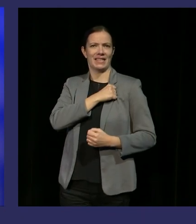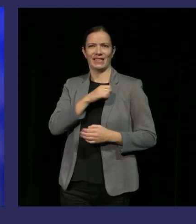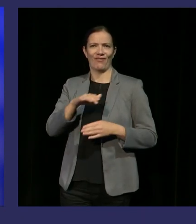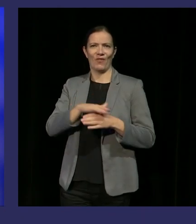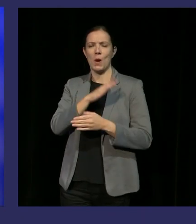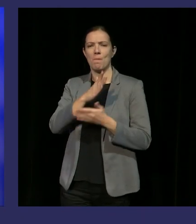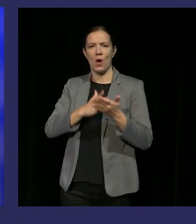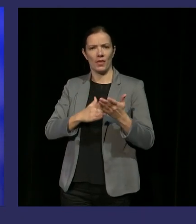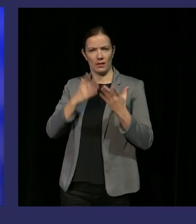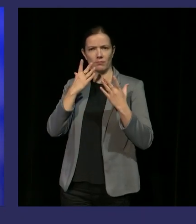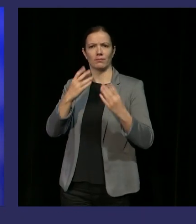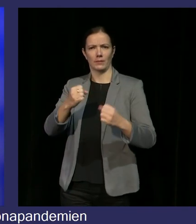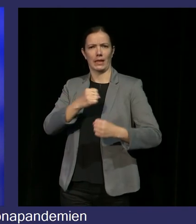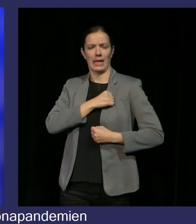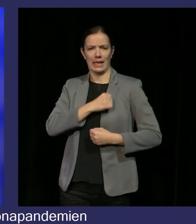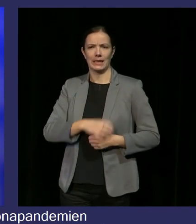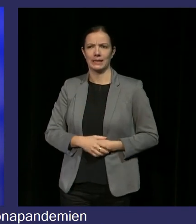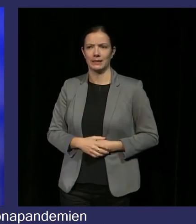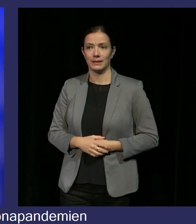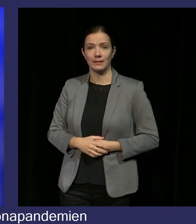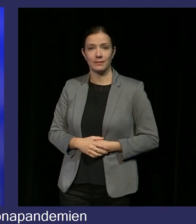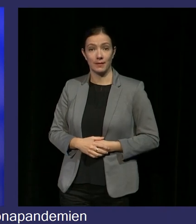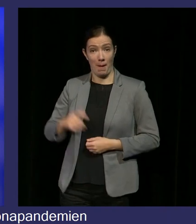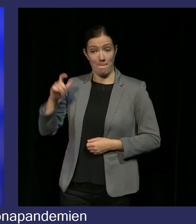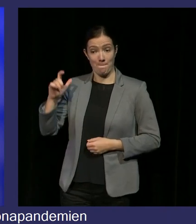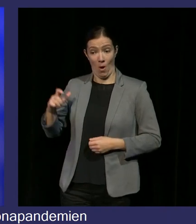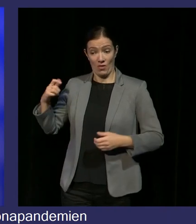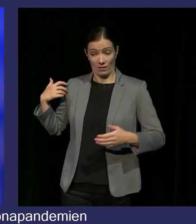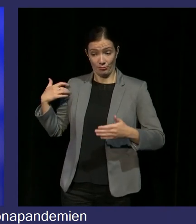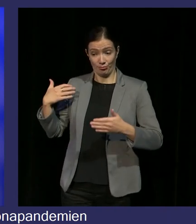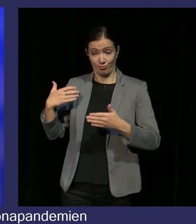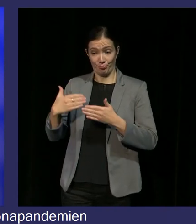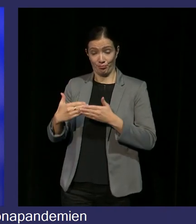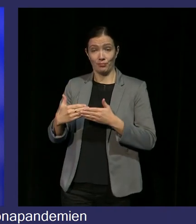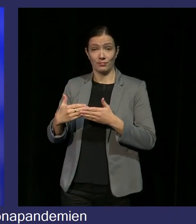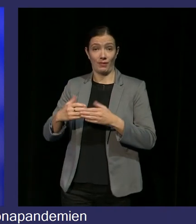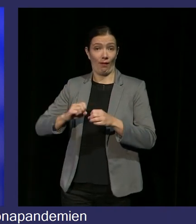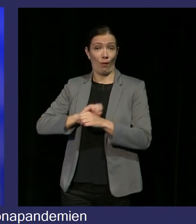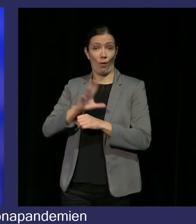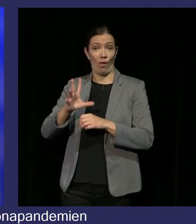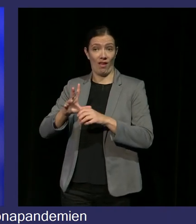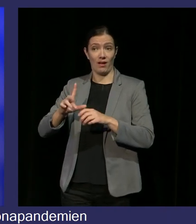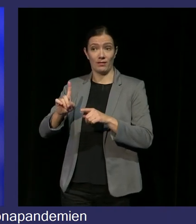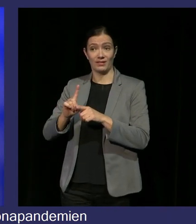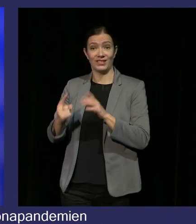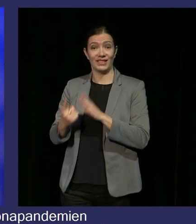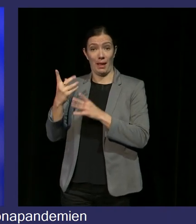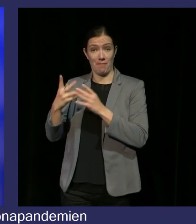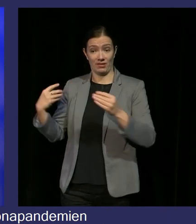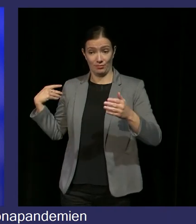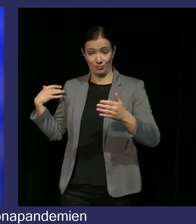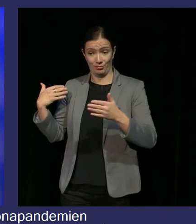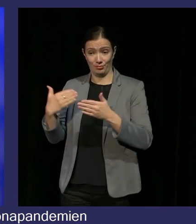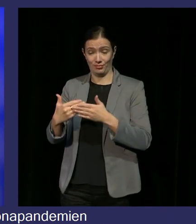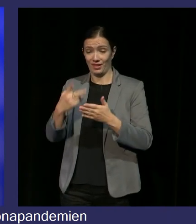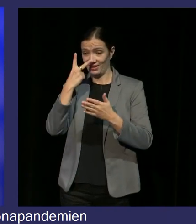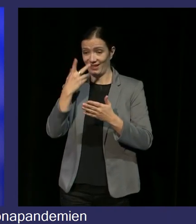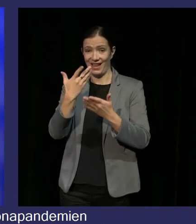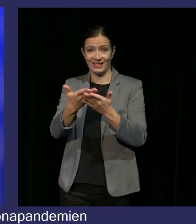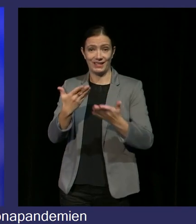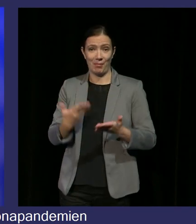måte. I månedene som har gått etter at koronapandemien traff oss, så har vi sett eksempler på hva